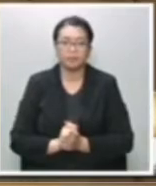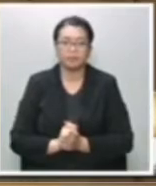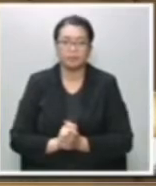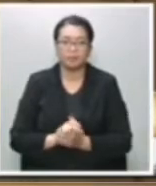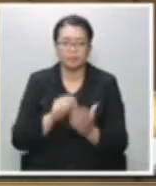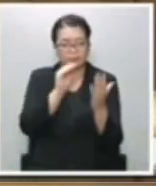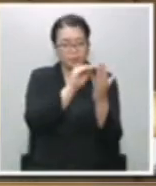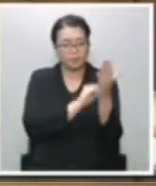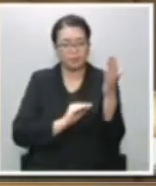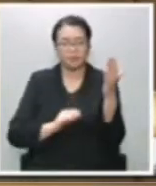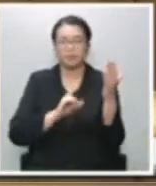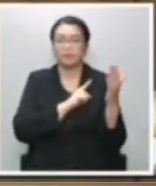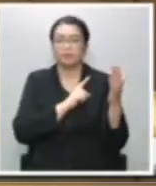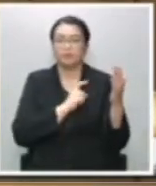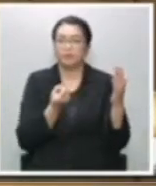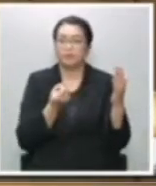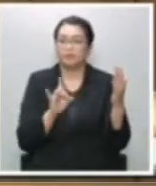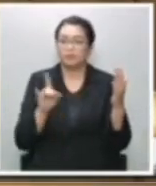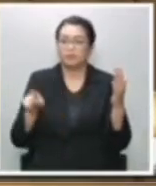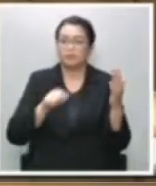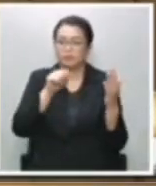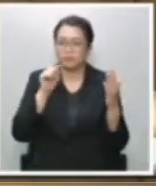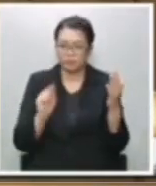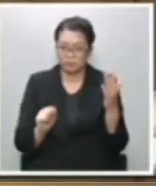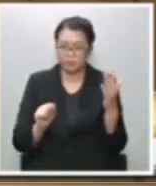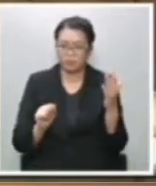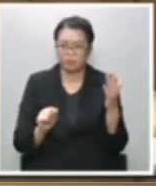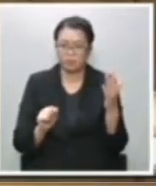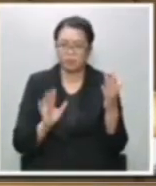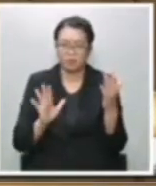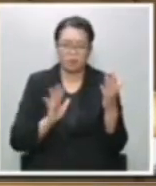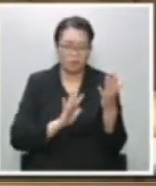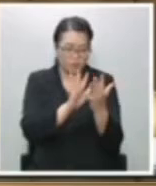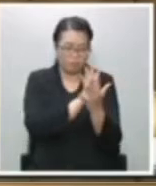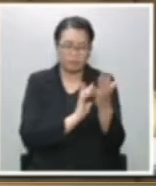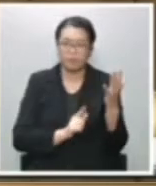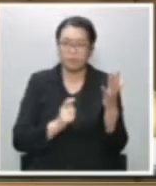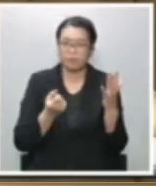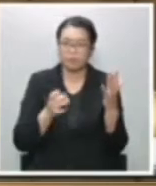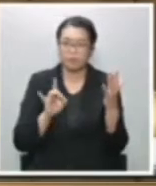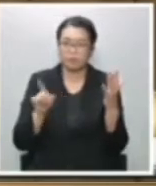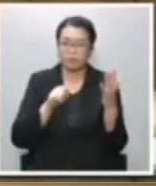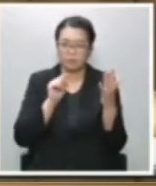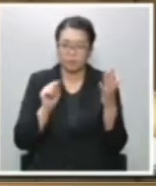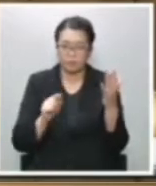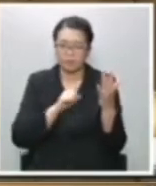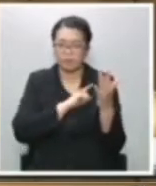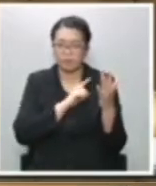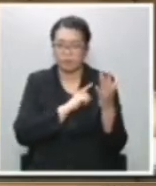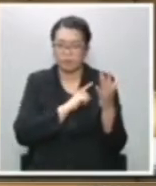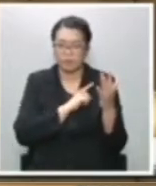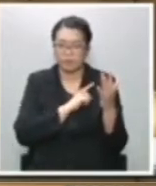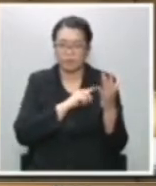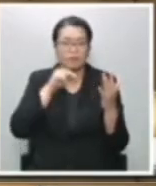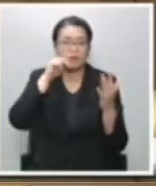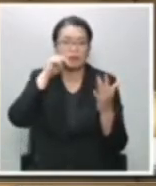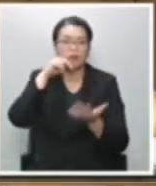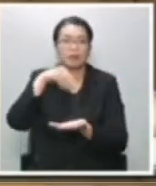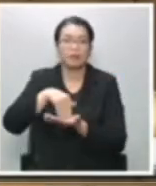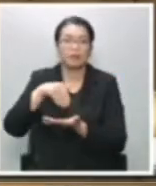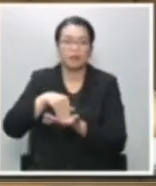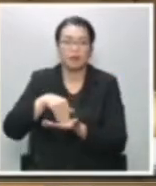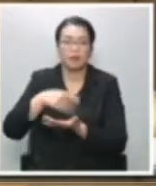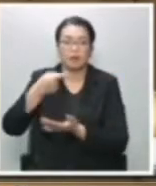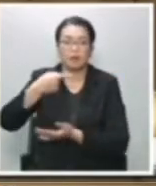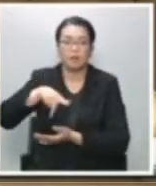อบประมาณ 18% ของพื้นที่ประเทศไทยนะครับการประปาส่วนภูมิภาคนี้